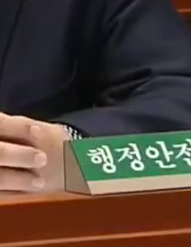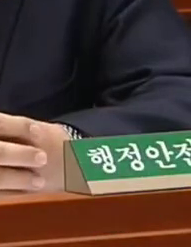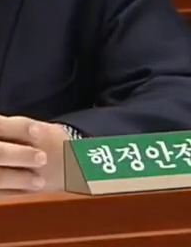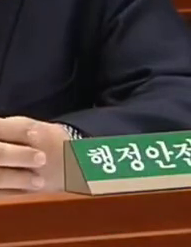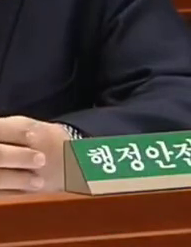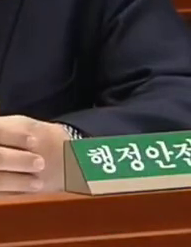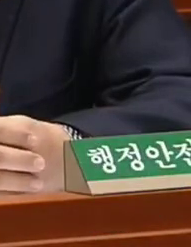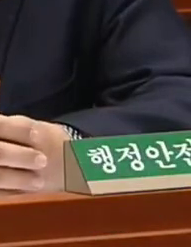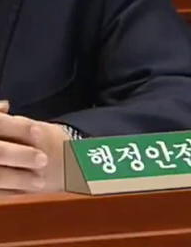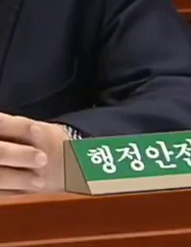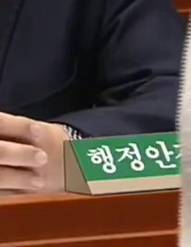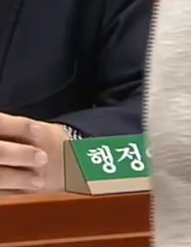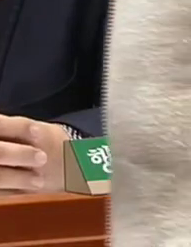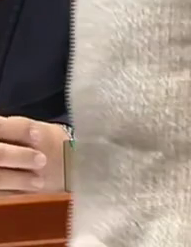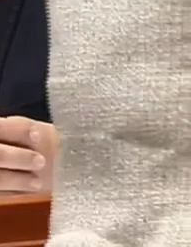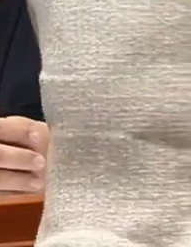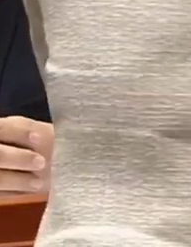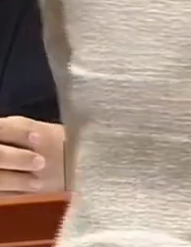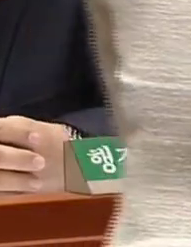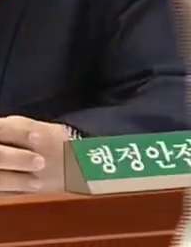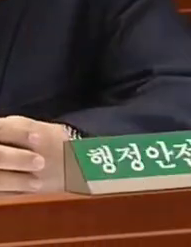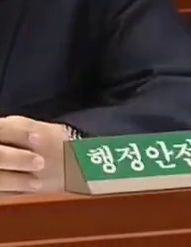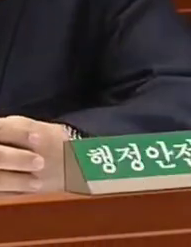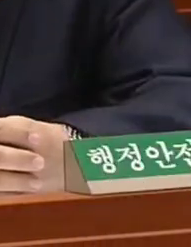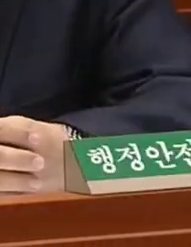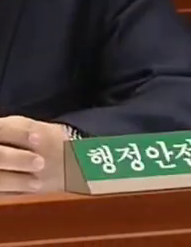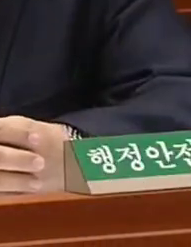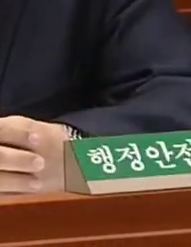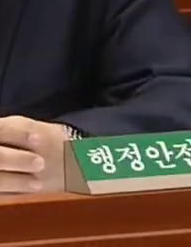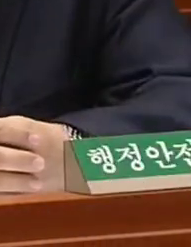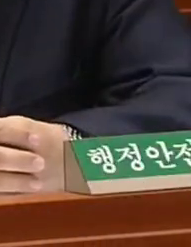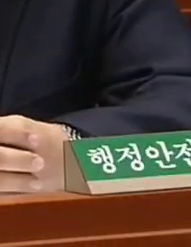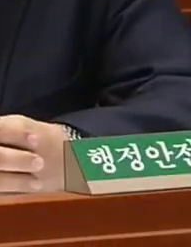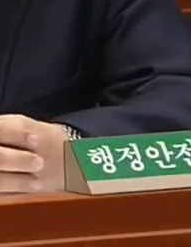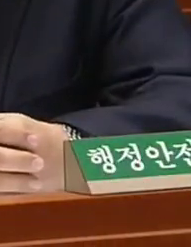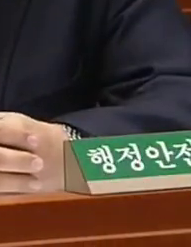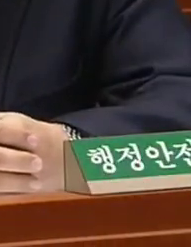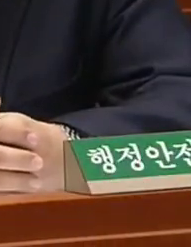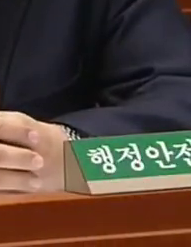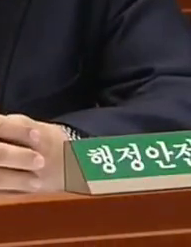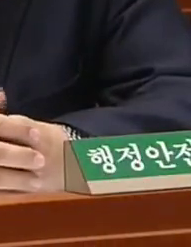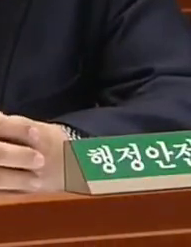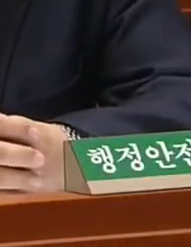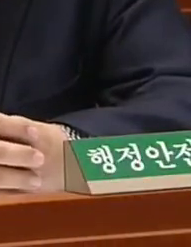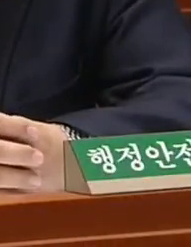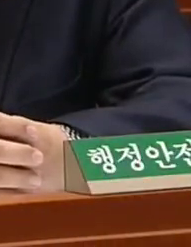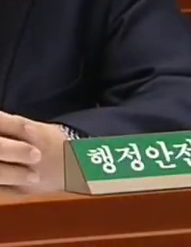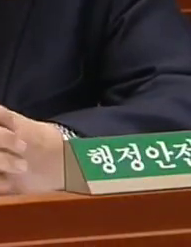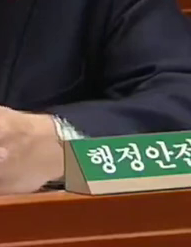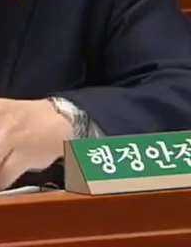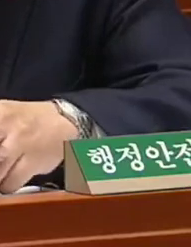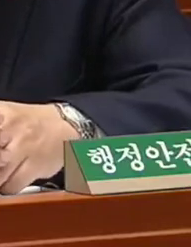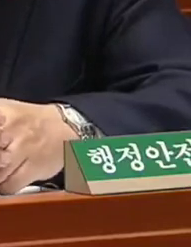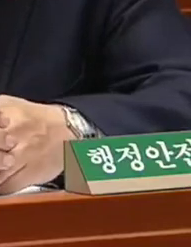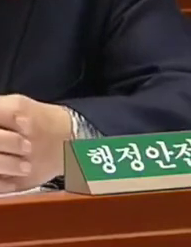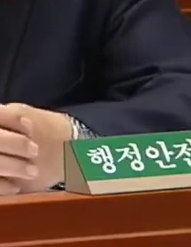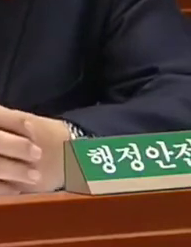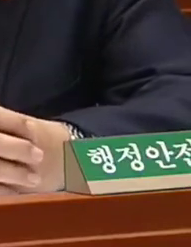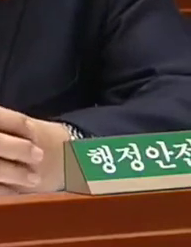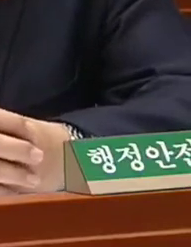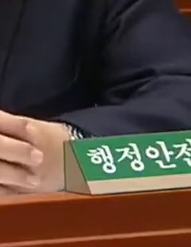저는 음식점이나 이 사용처에 가셔서 사용하면서 지역 상공인들의 의견을